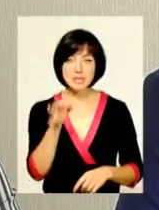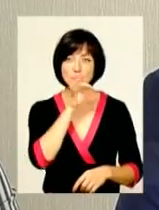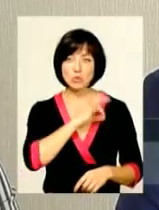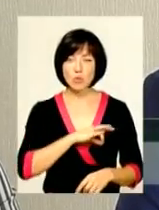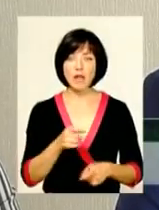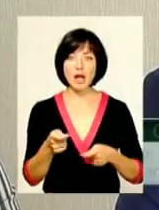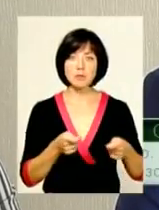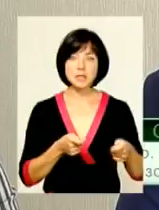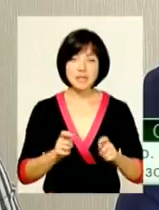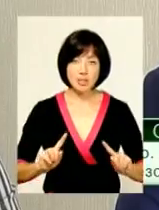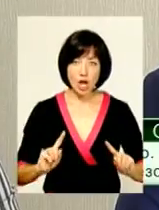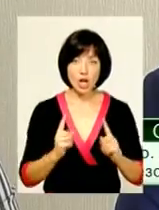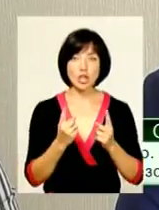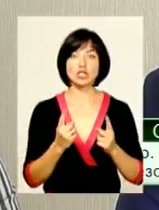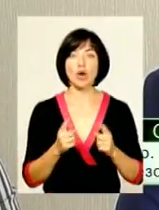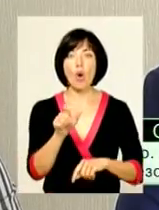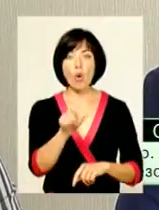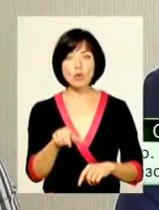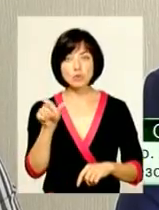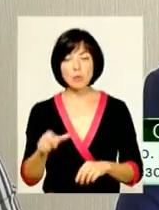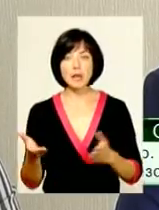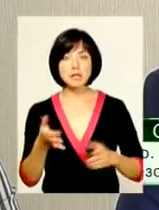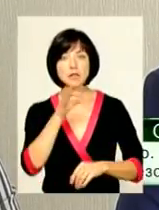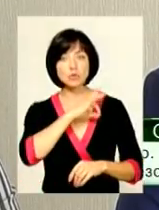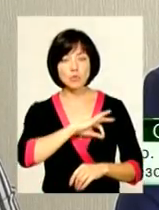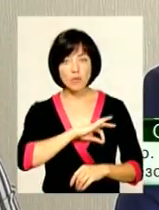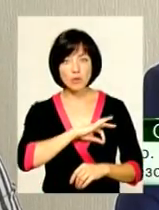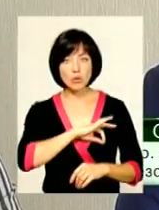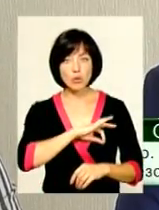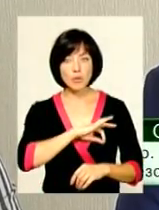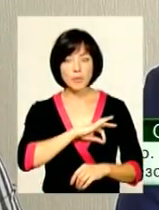застосовано адміністративний арешт, особи, щодо яких застосовано